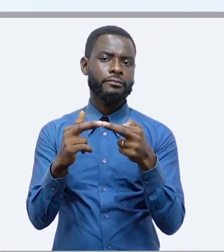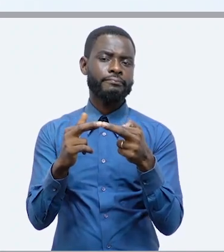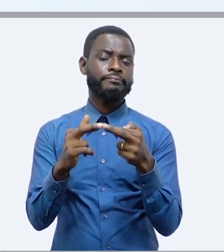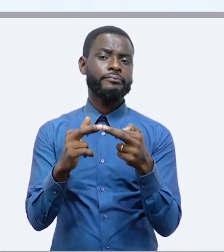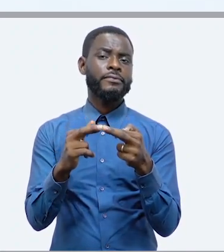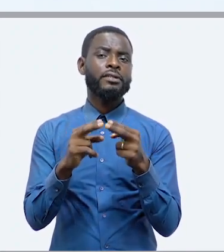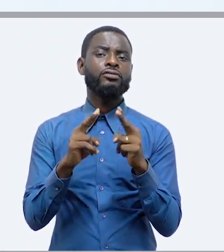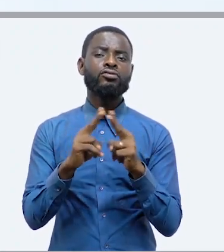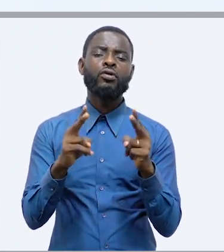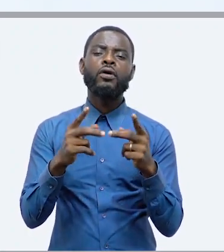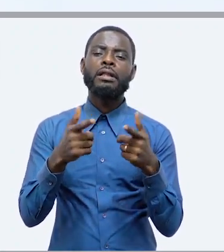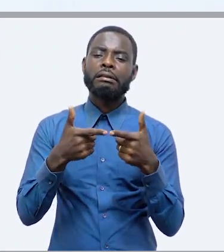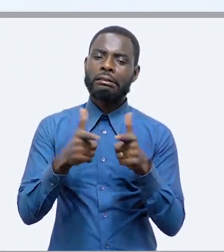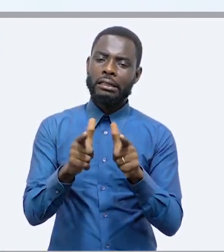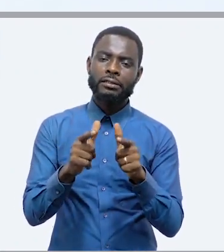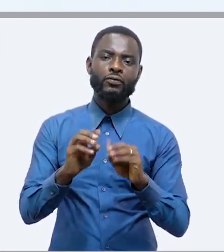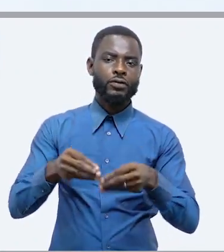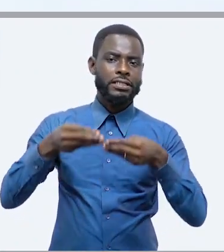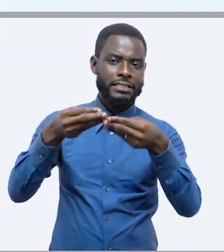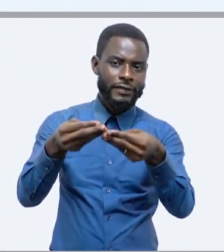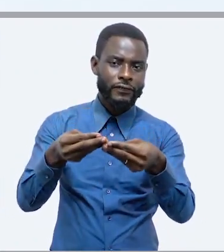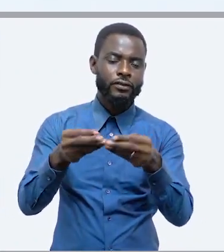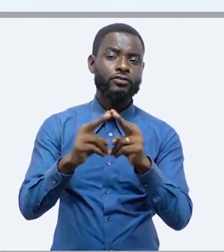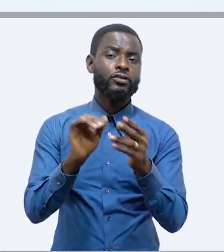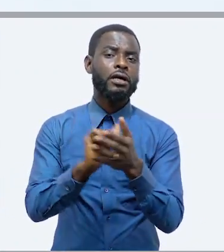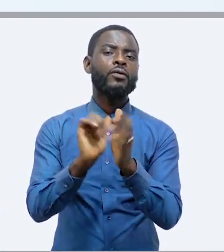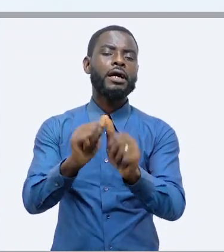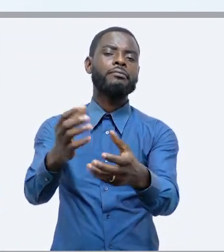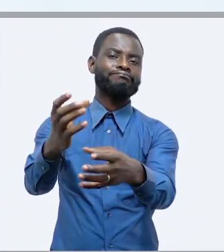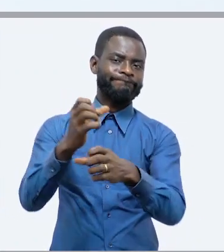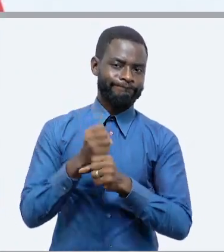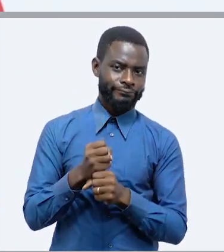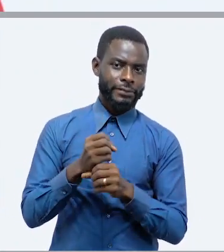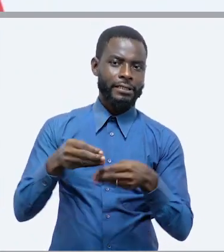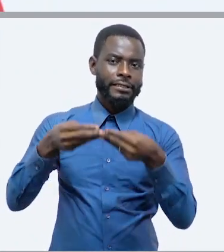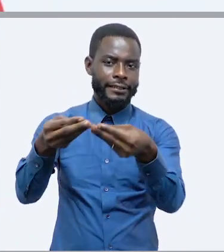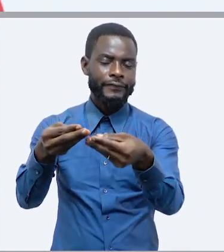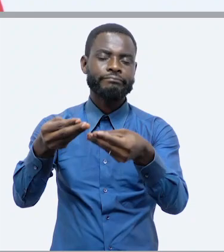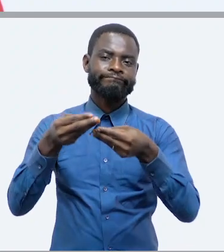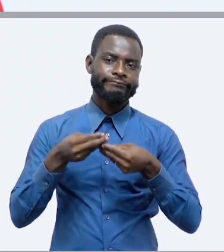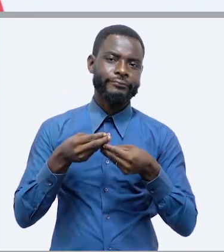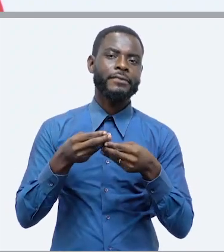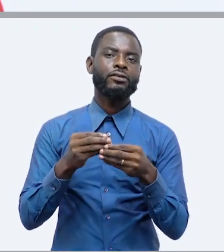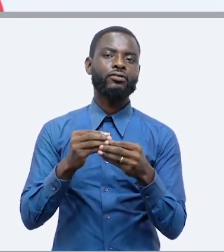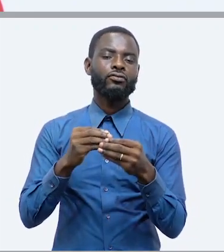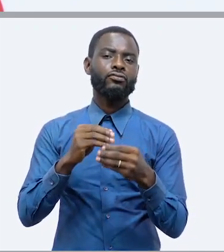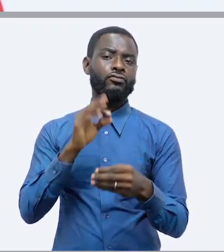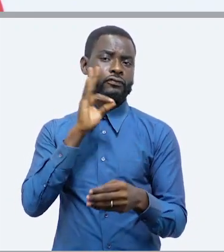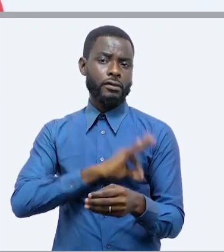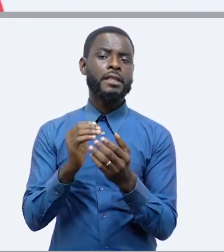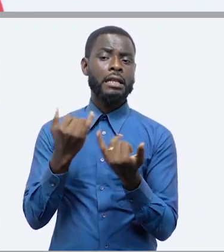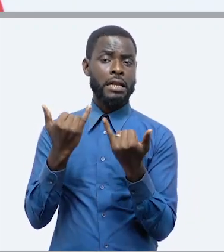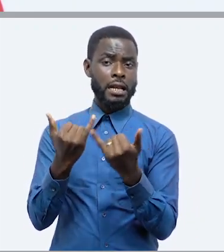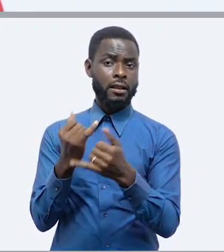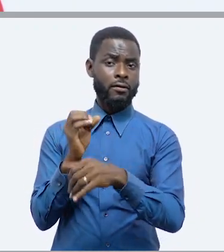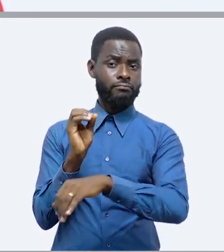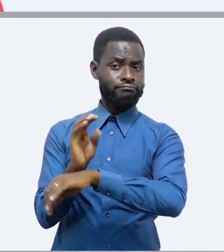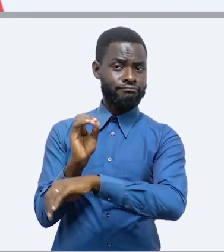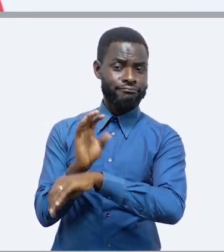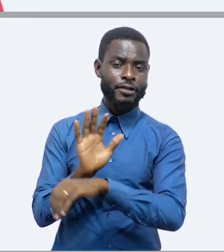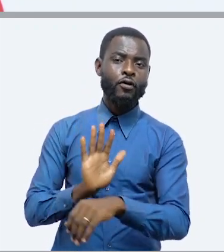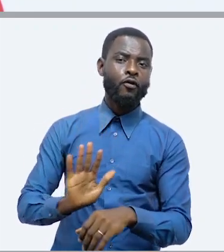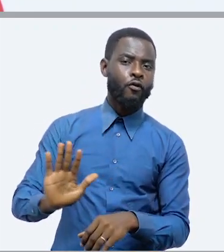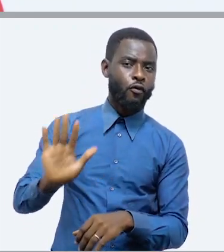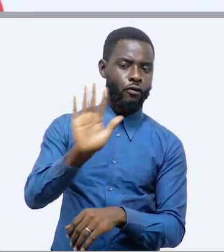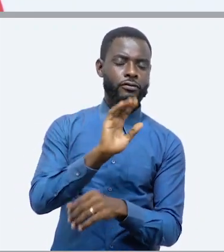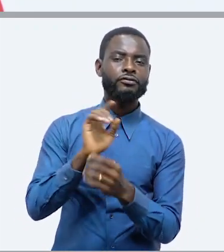haa ni wahaan. Bona fe ni wanye wohe. Ni wanye, wago jenshine ubon. Amrone, ma wanye fe